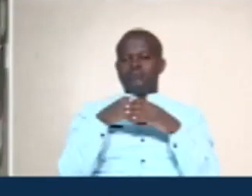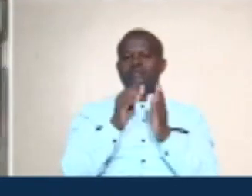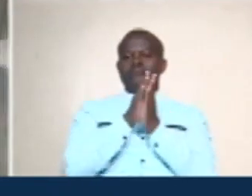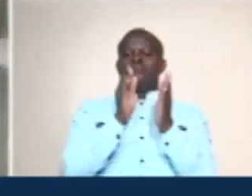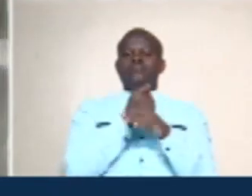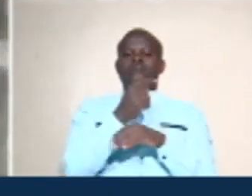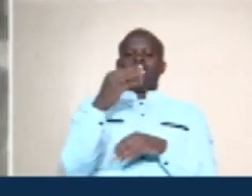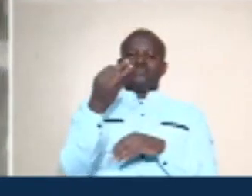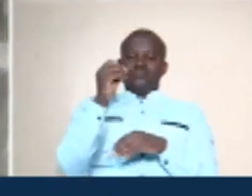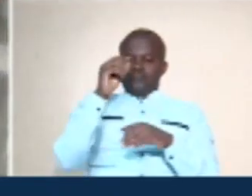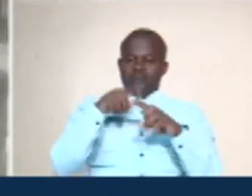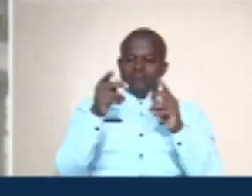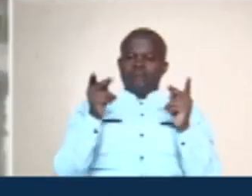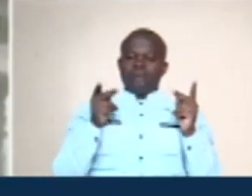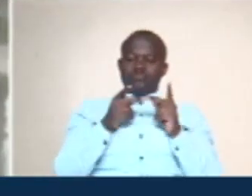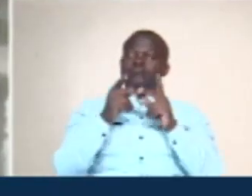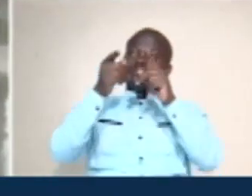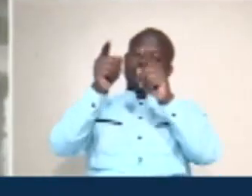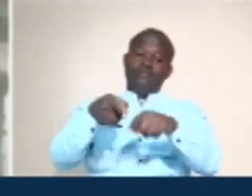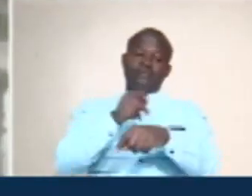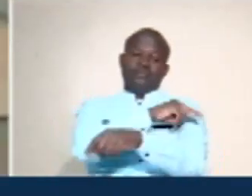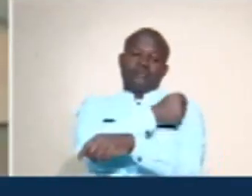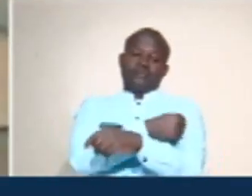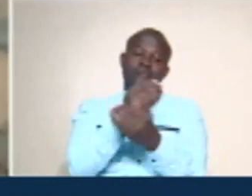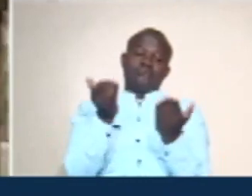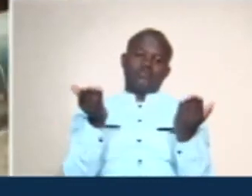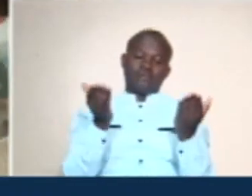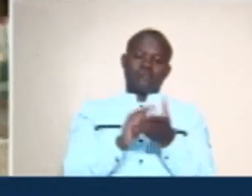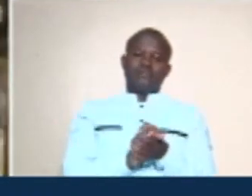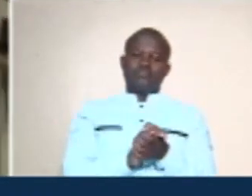minota 30 bitewe naho ibitaro biherereye.